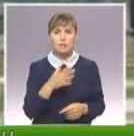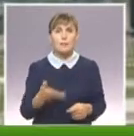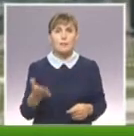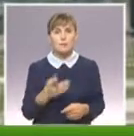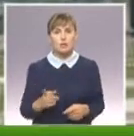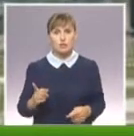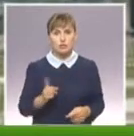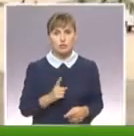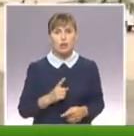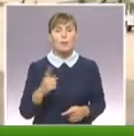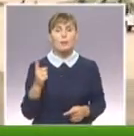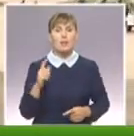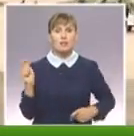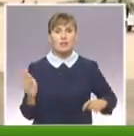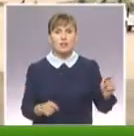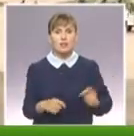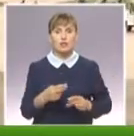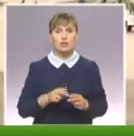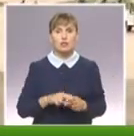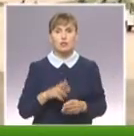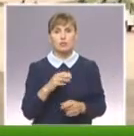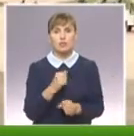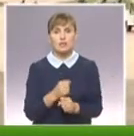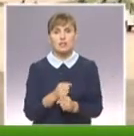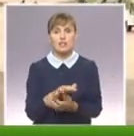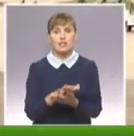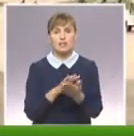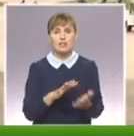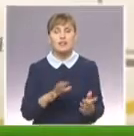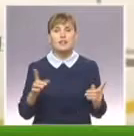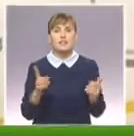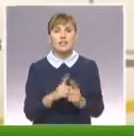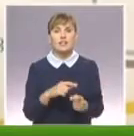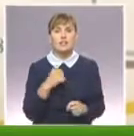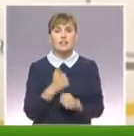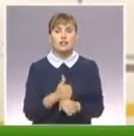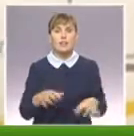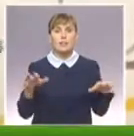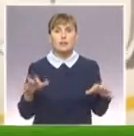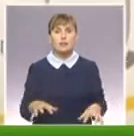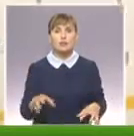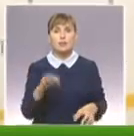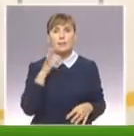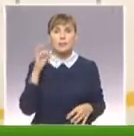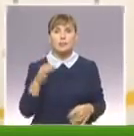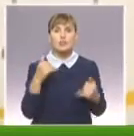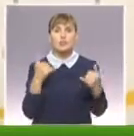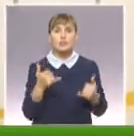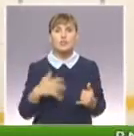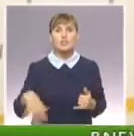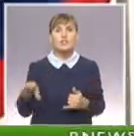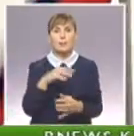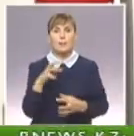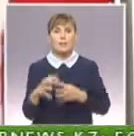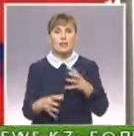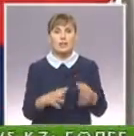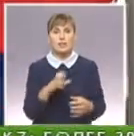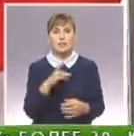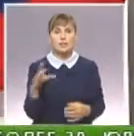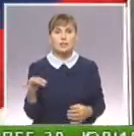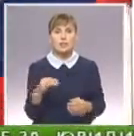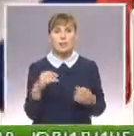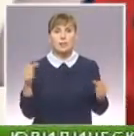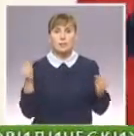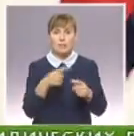ждем первую пресс-конференцию, на которой будут сделаны заявления. Встреча глав государств в Минске сегодня в центре внимания всех мировых СМИ. В столицу